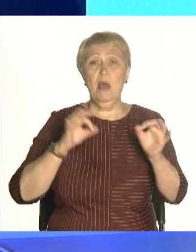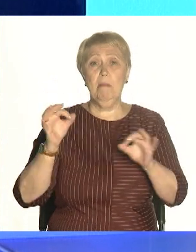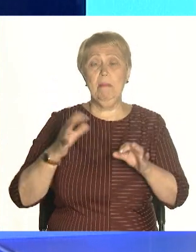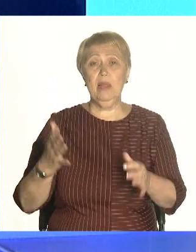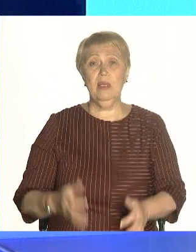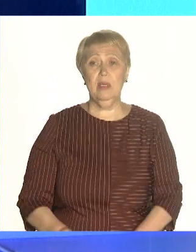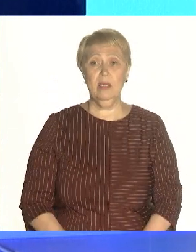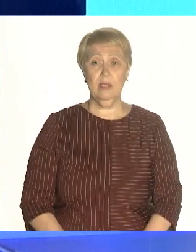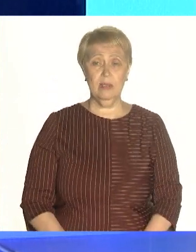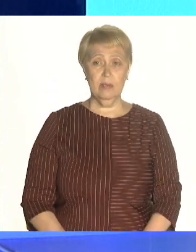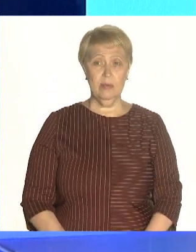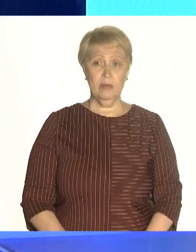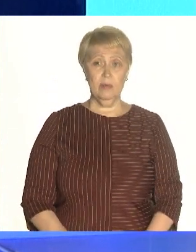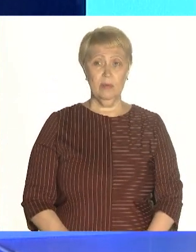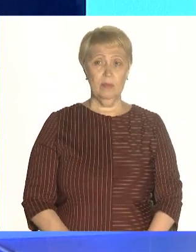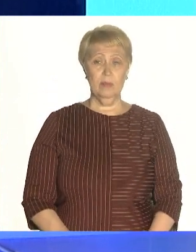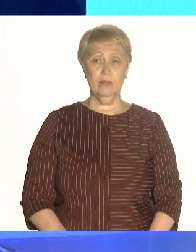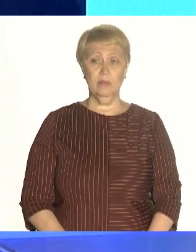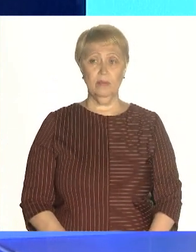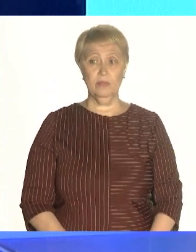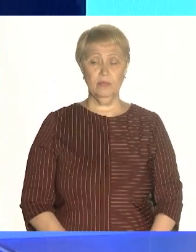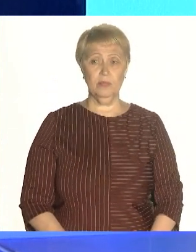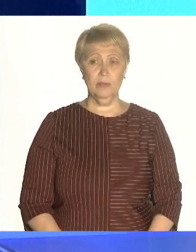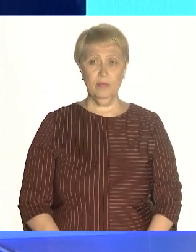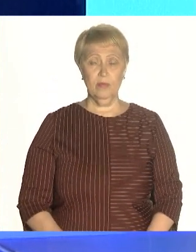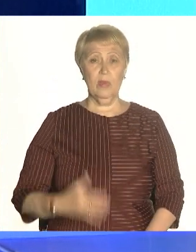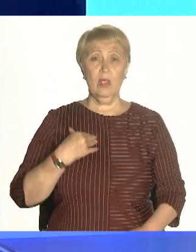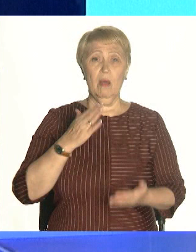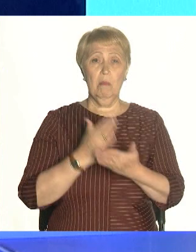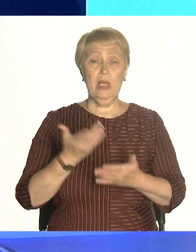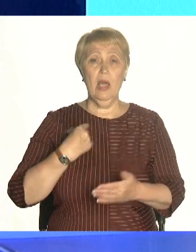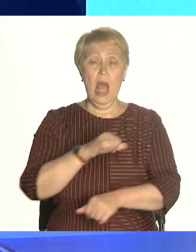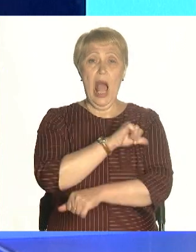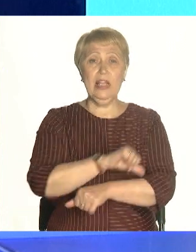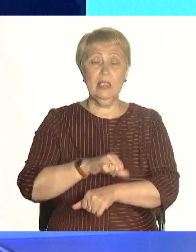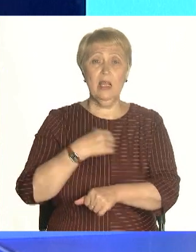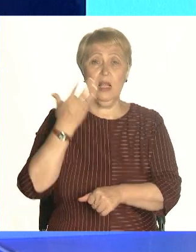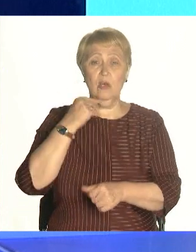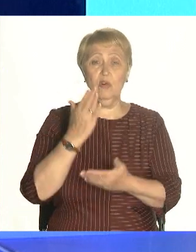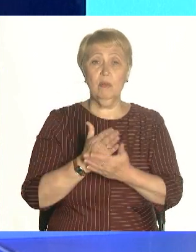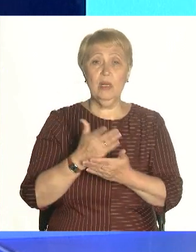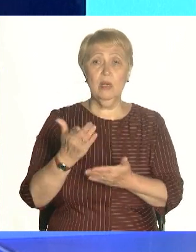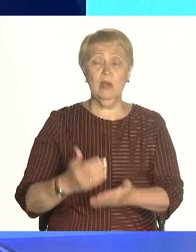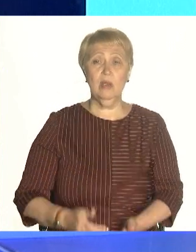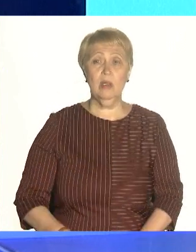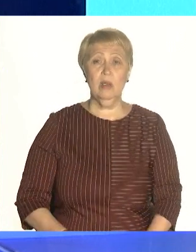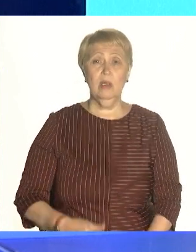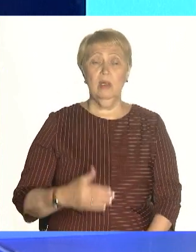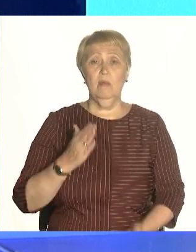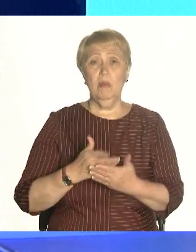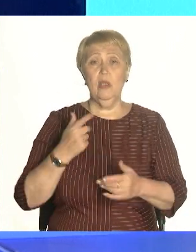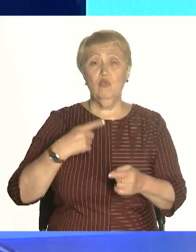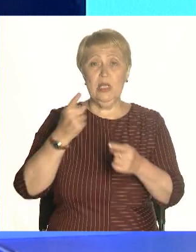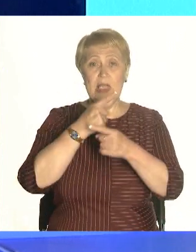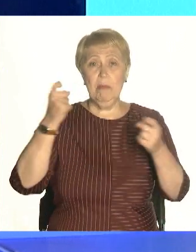значит, скажем, адреса, с которых были направлены какие-то сообщения, да,